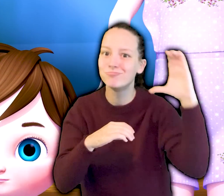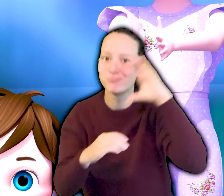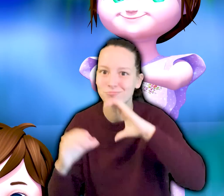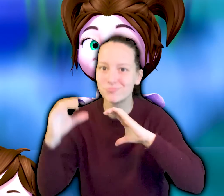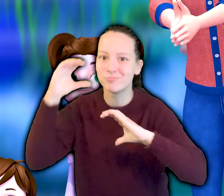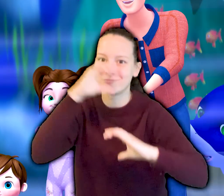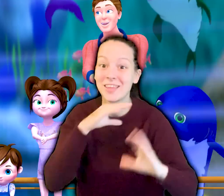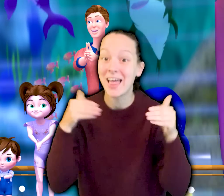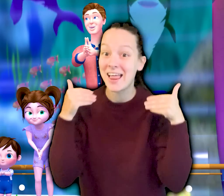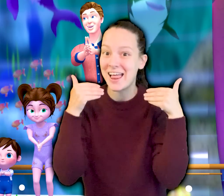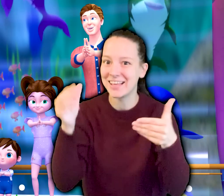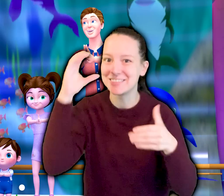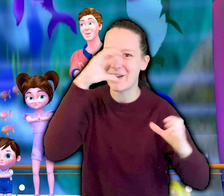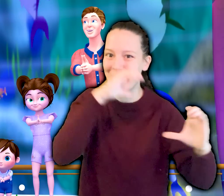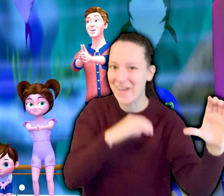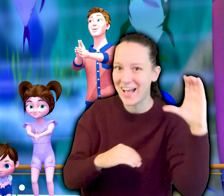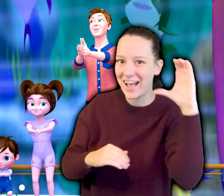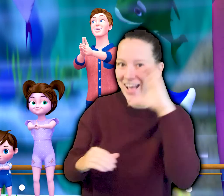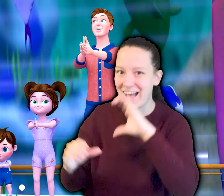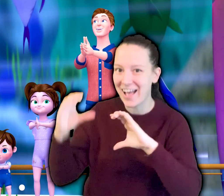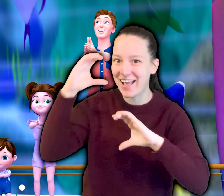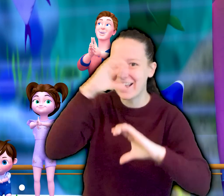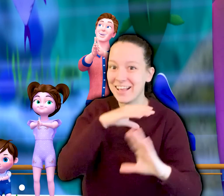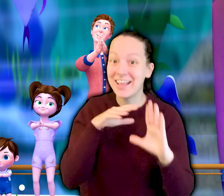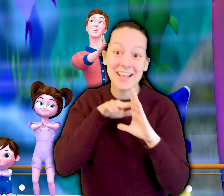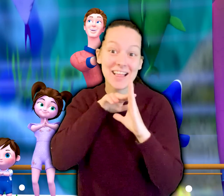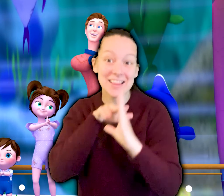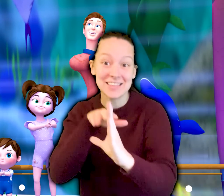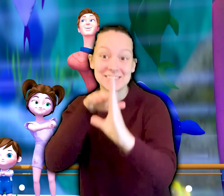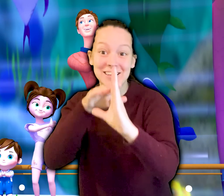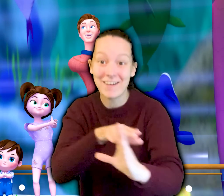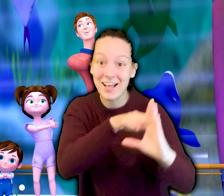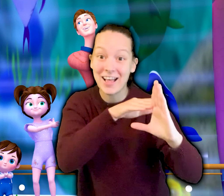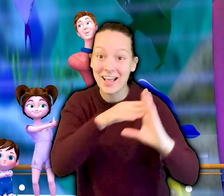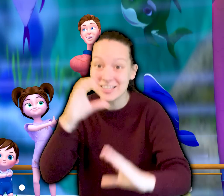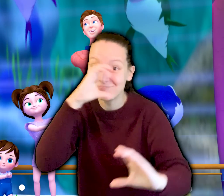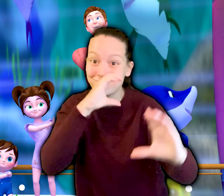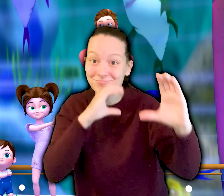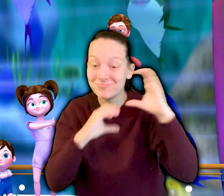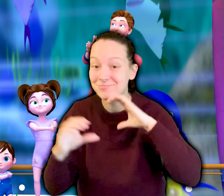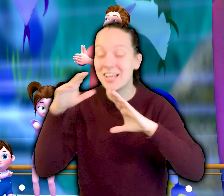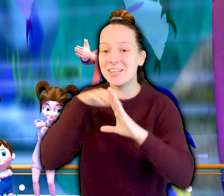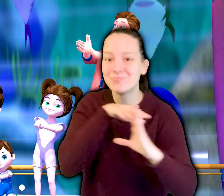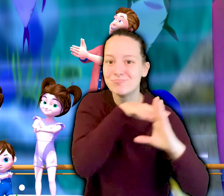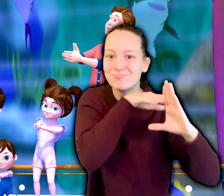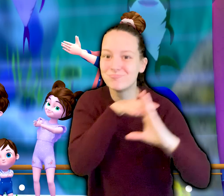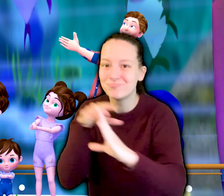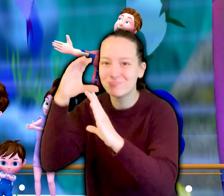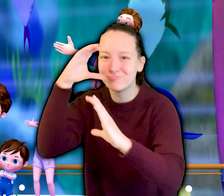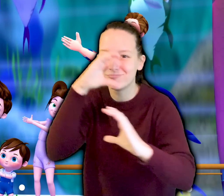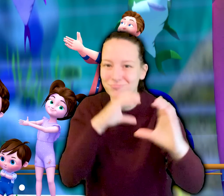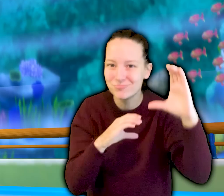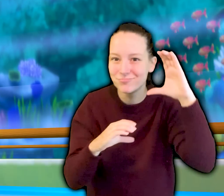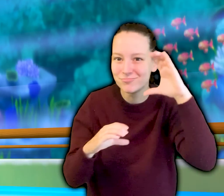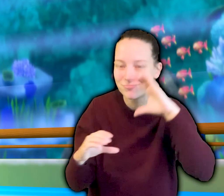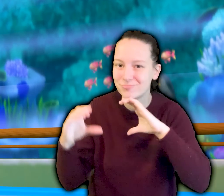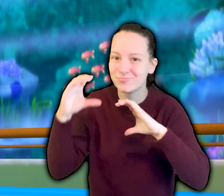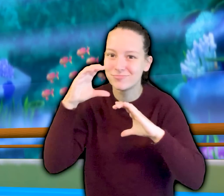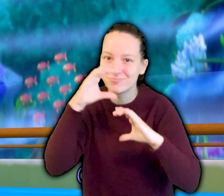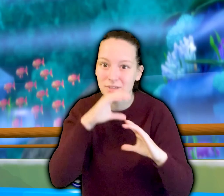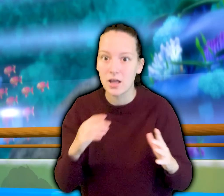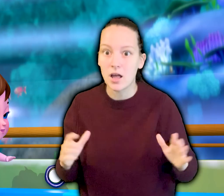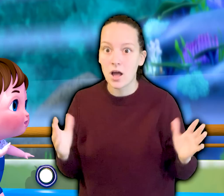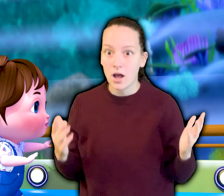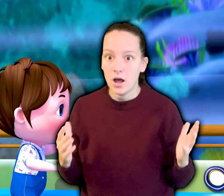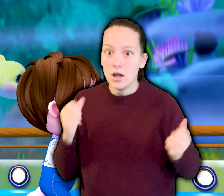な海のハンター、サメ家族、